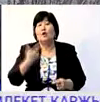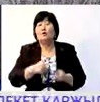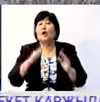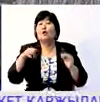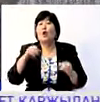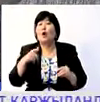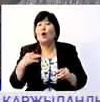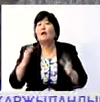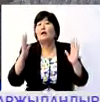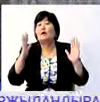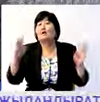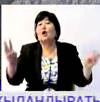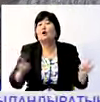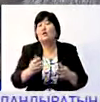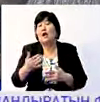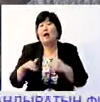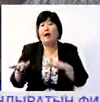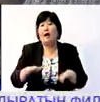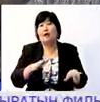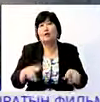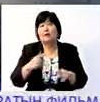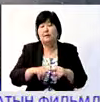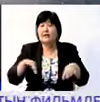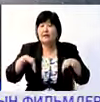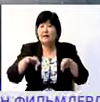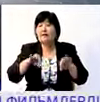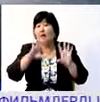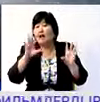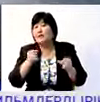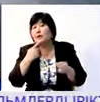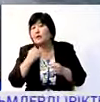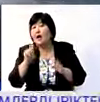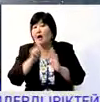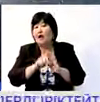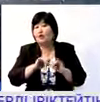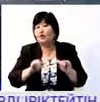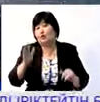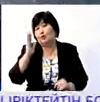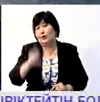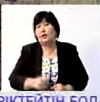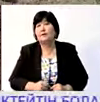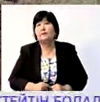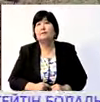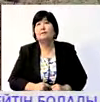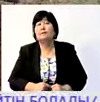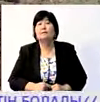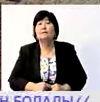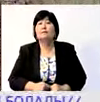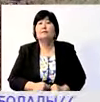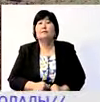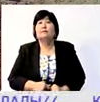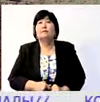және дала алқаптарындағы өрттердің алдын алу және мекеменің техникалық әлеуетін арттыру болып табылады. Еламан Жаматов, Алфамыс Әшірбеков, Қанат